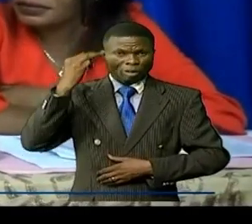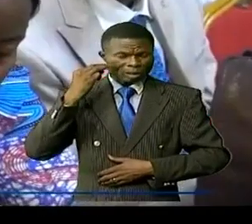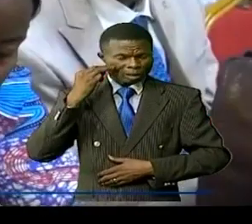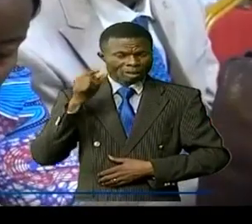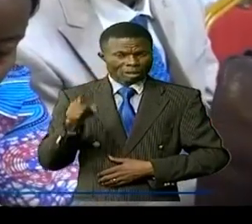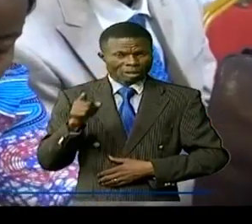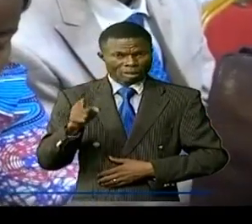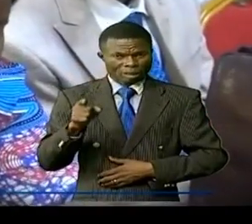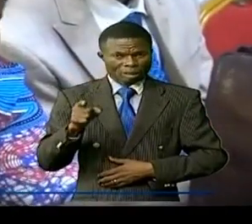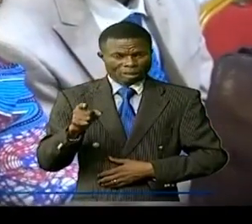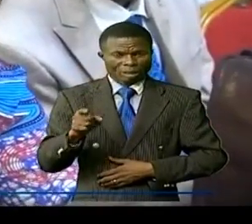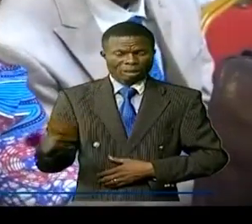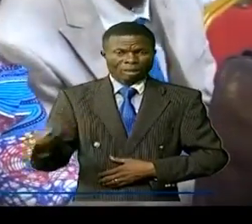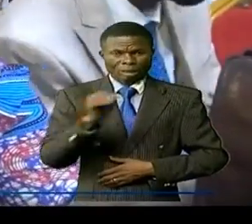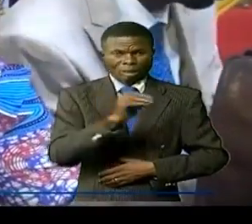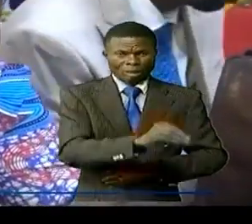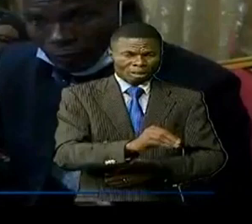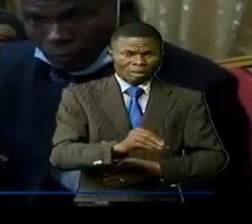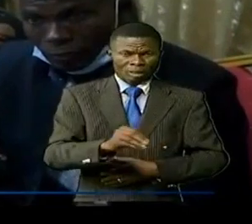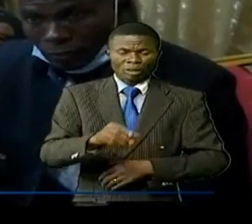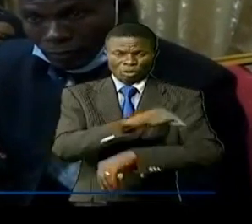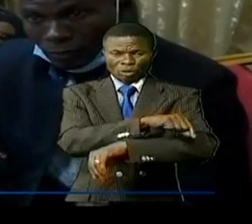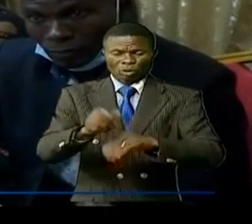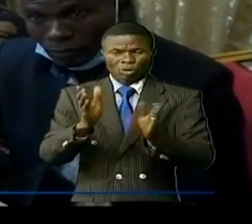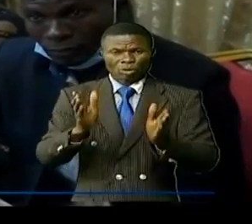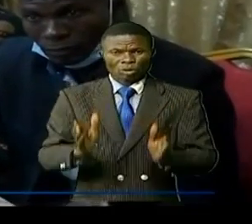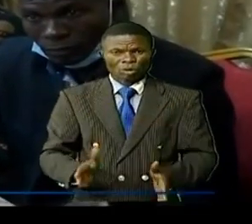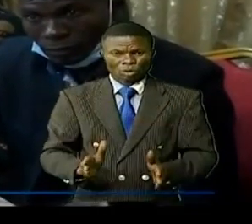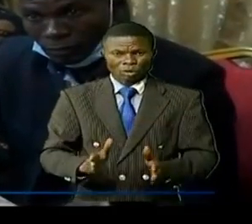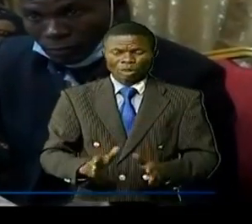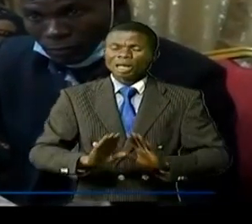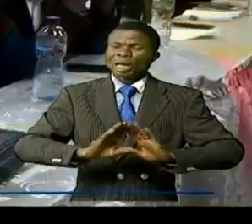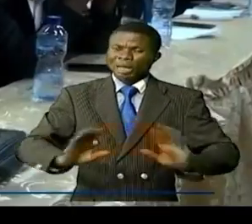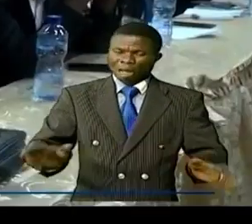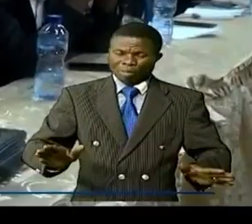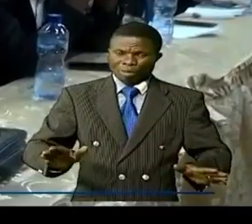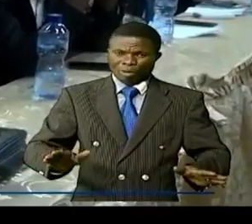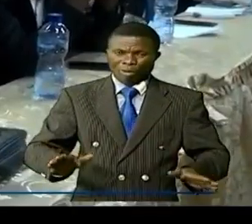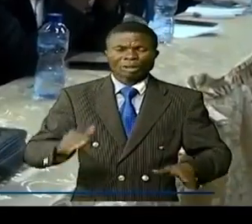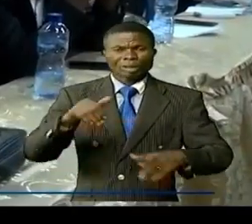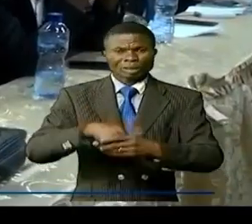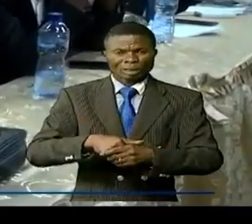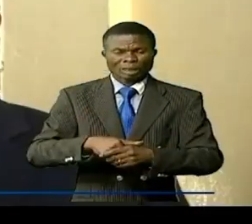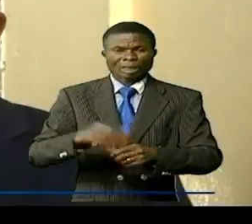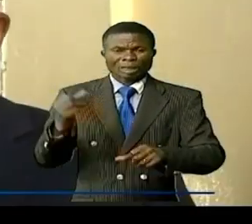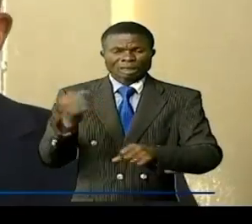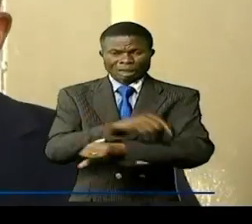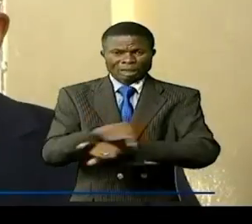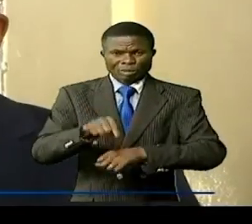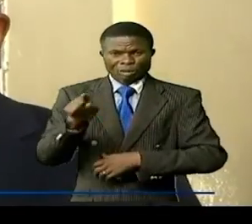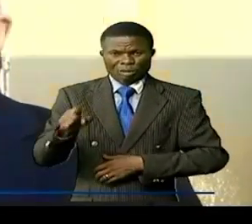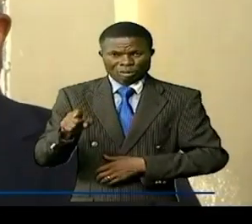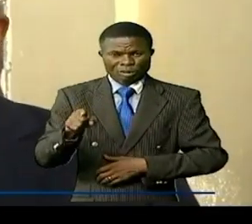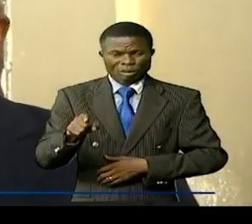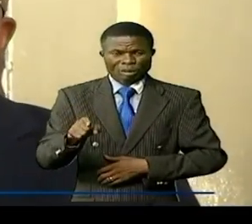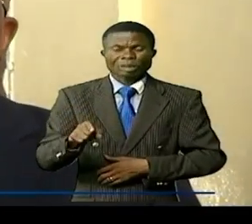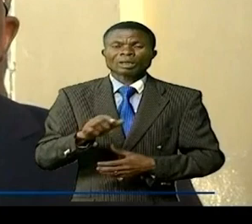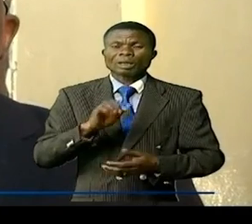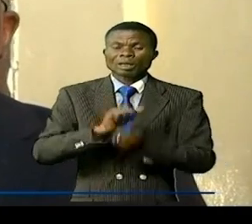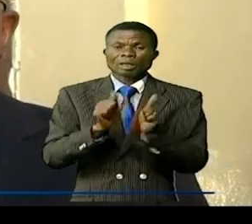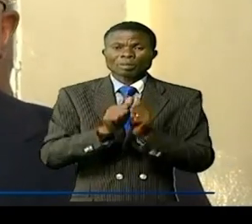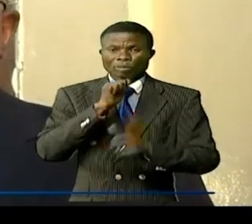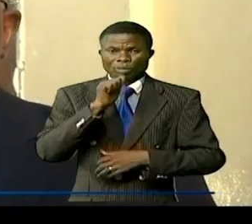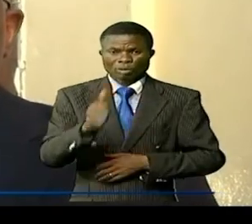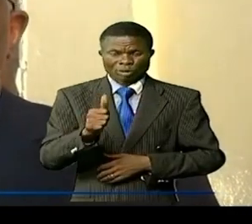Kolongele, celle de mettre en place une administration plus compétitive dans ces ministères. Il ne s'agit pas